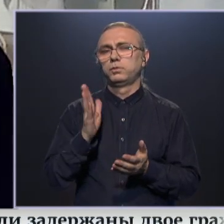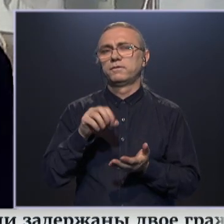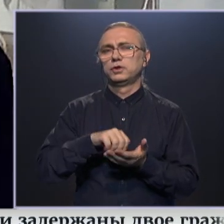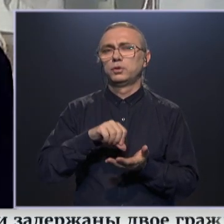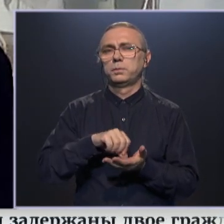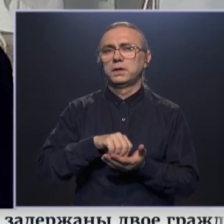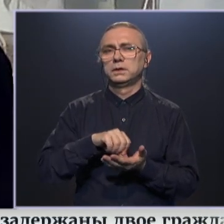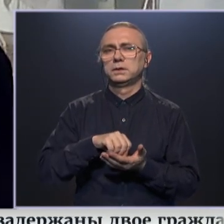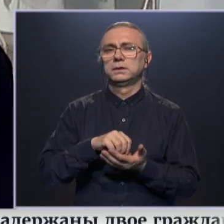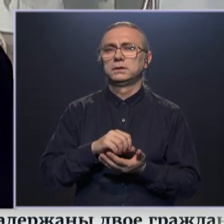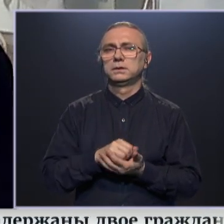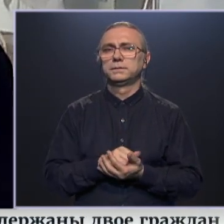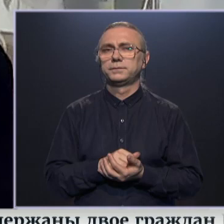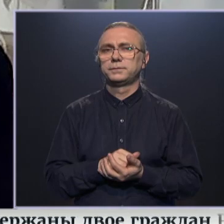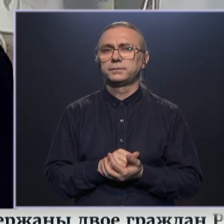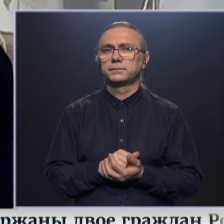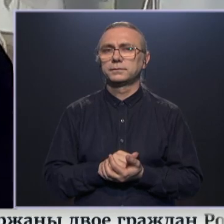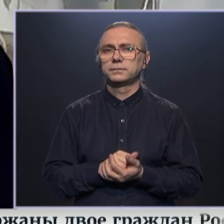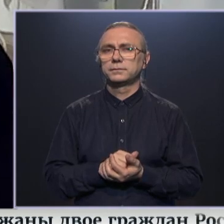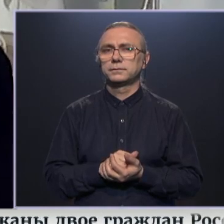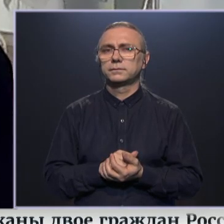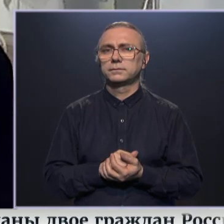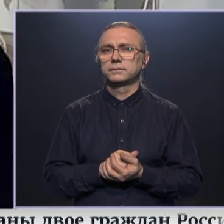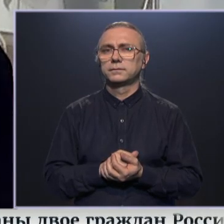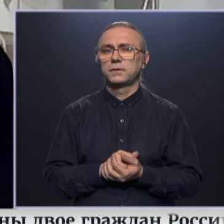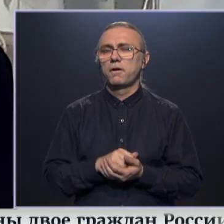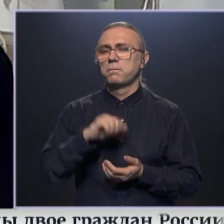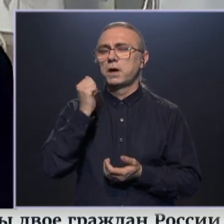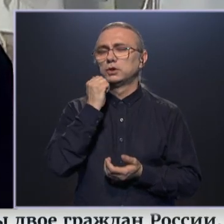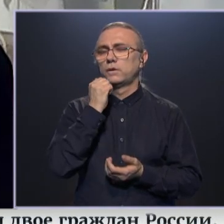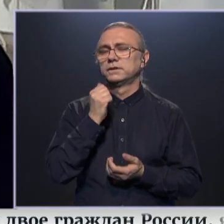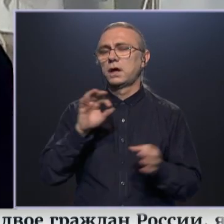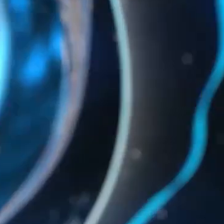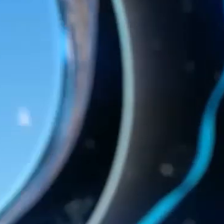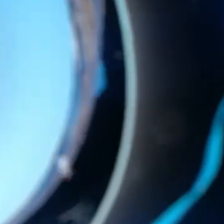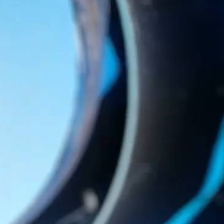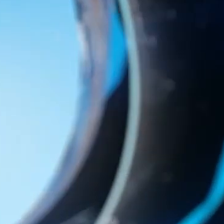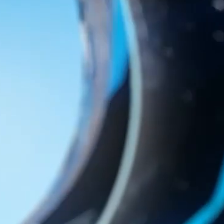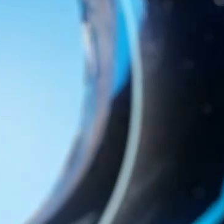гала-концерте лауреатов в Рахманинском зале Московской консерватории 2 мая.